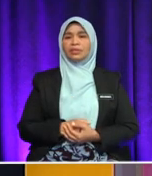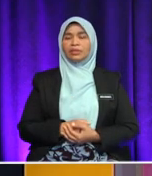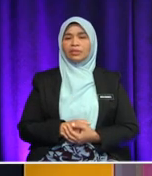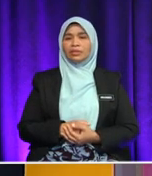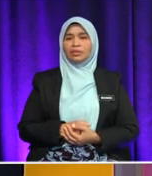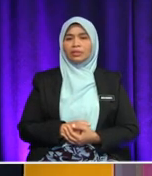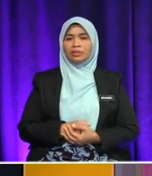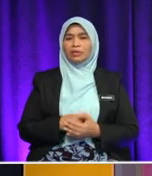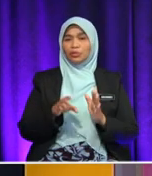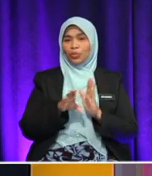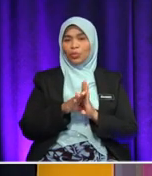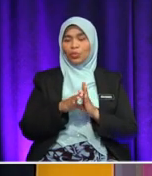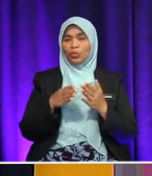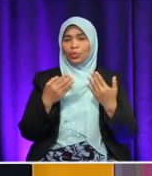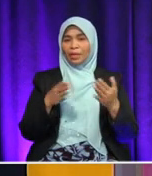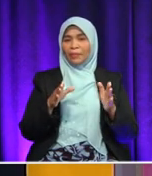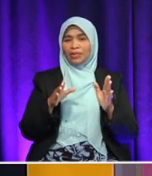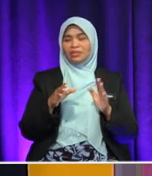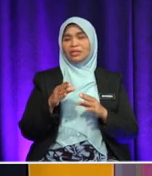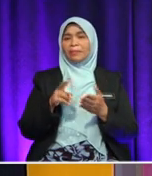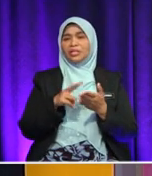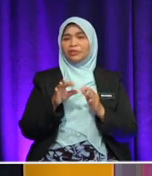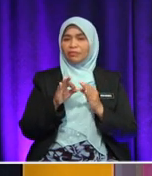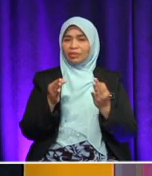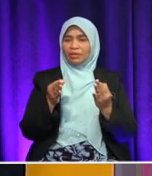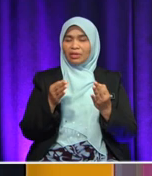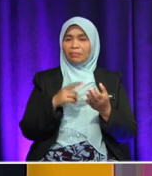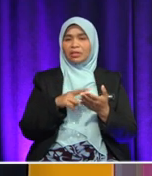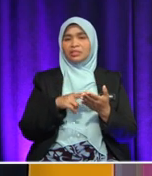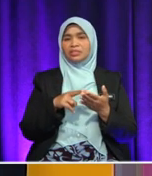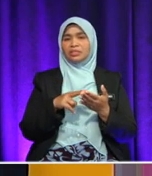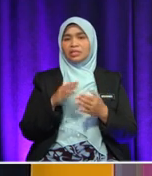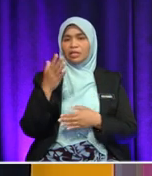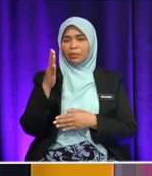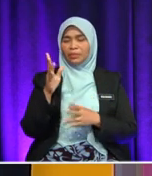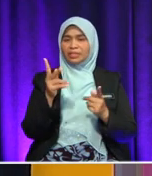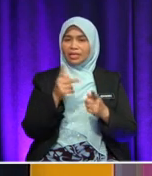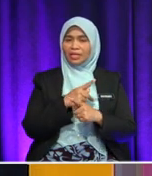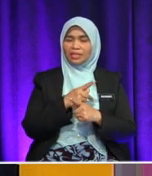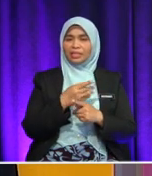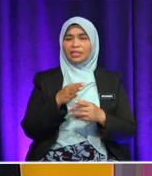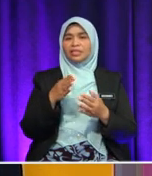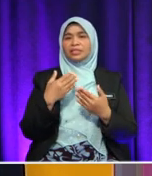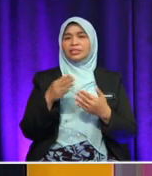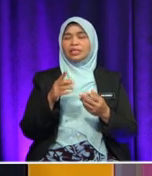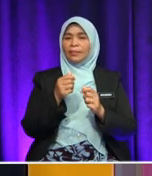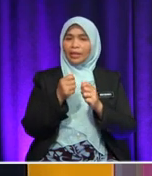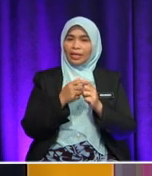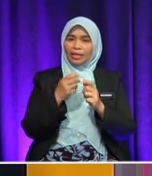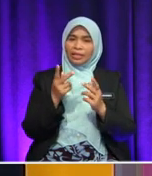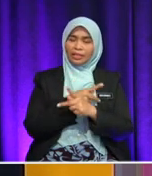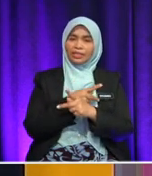15 kali kita rukuk 10 kali kita sujud 10 kali kita duduk istirahat 10 kali dan jumlahnya